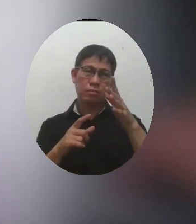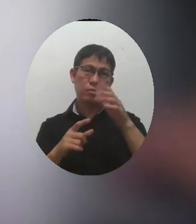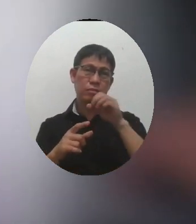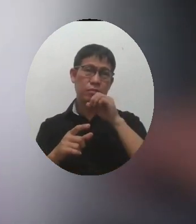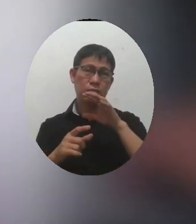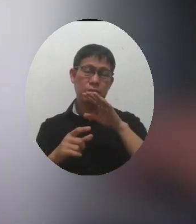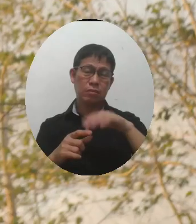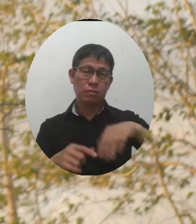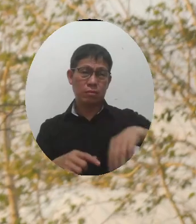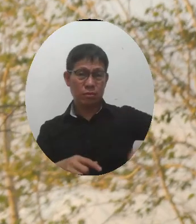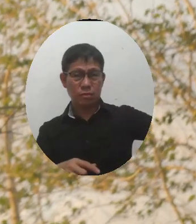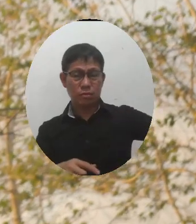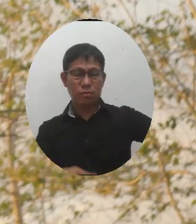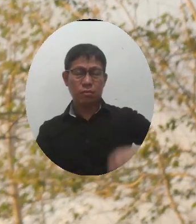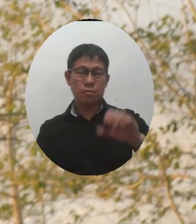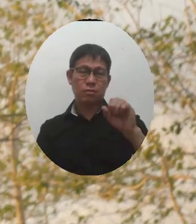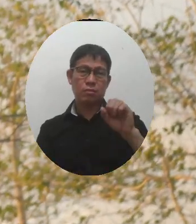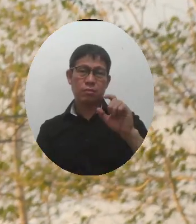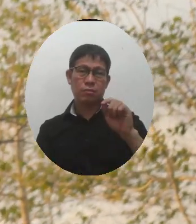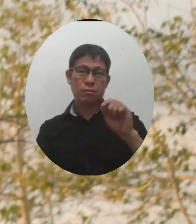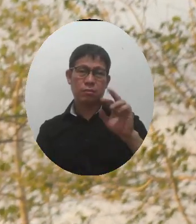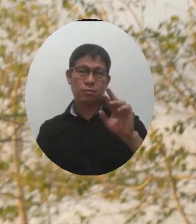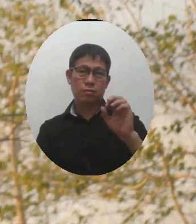na-stroke naman si Lola.